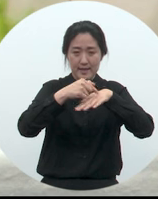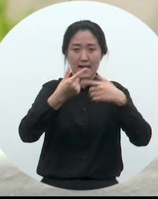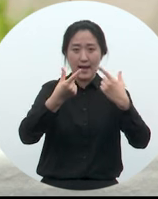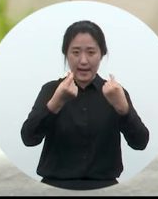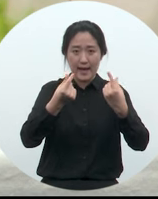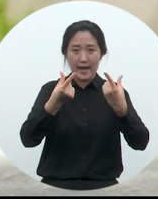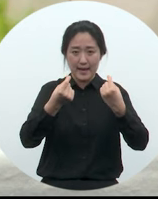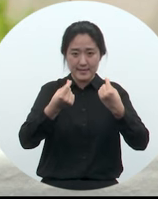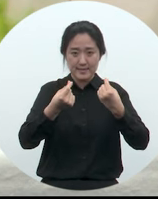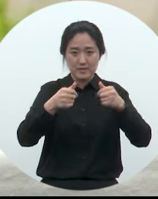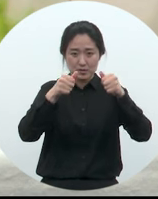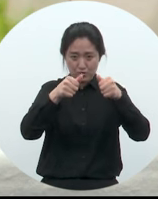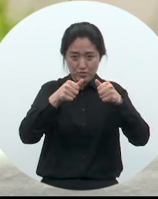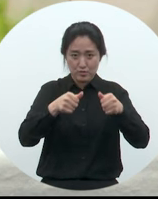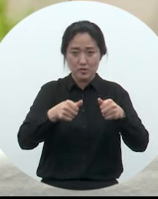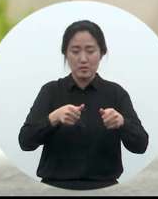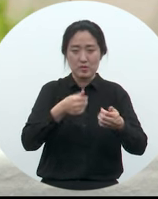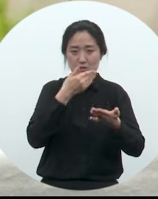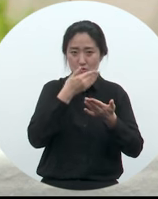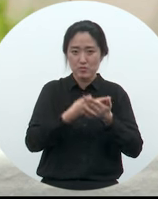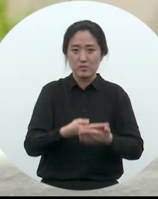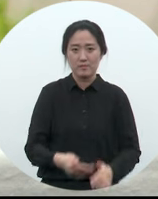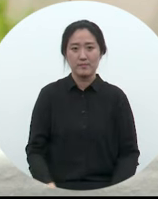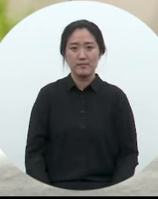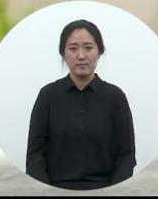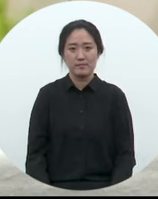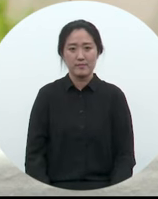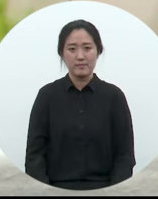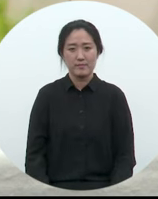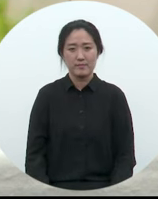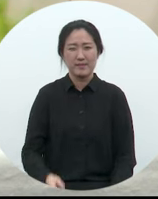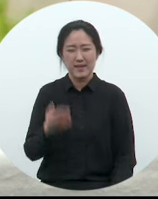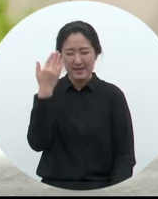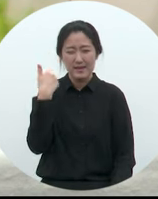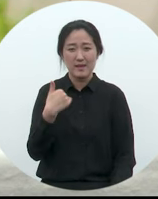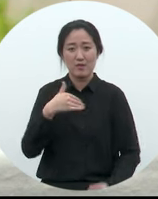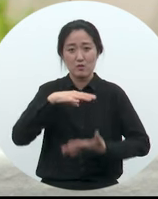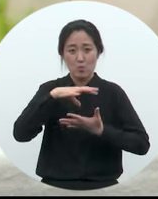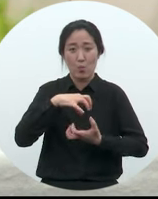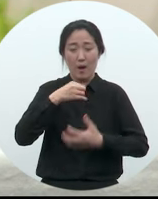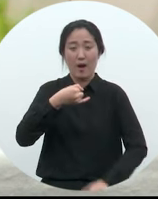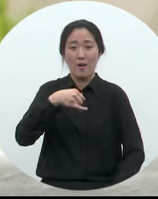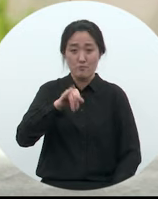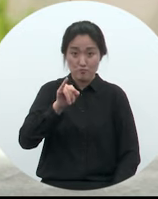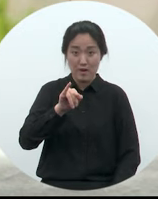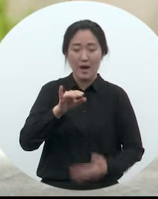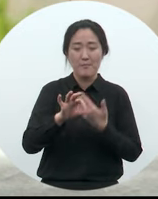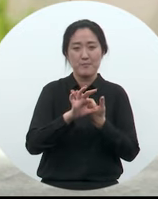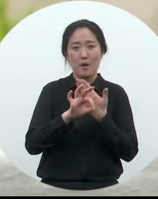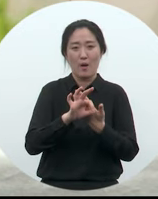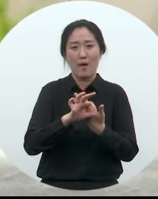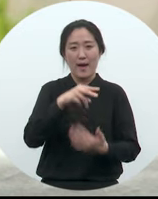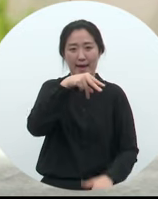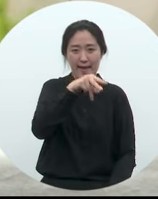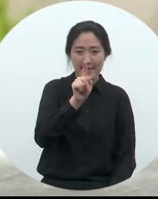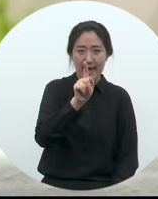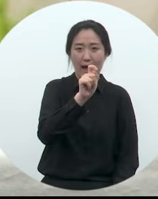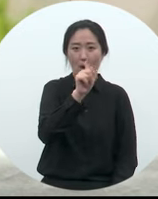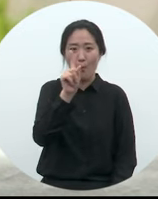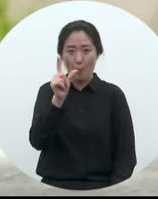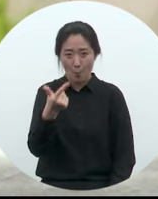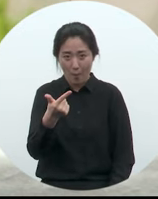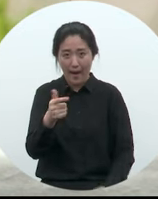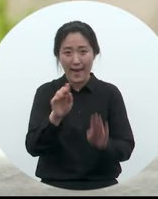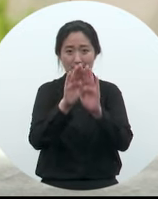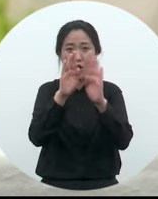사관이라고 이름이 붙여진 겁니다. 옛날에 우리 어른들 같은 경우에 소화가 안 되면은 사관을 터준다라는 방법들을